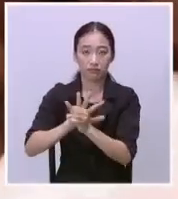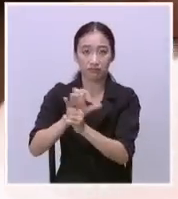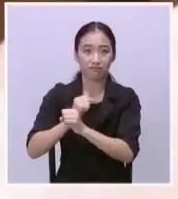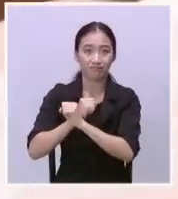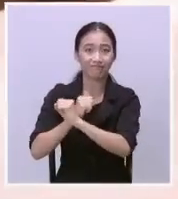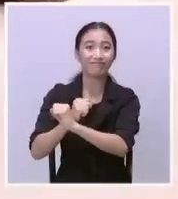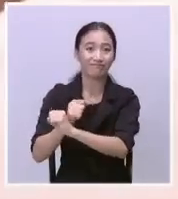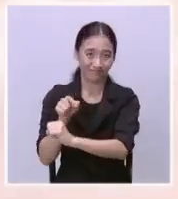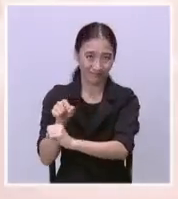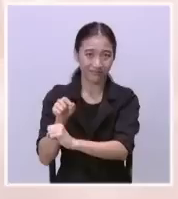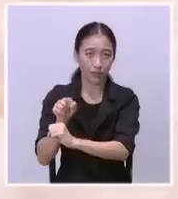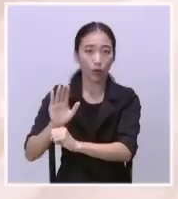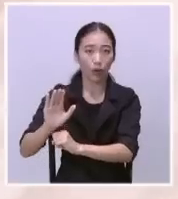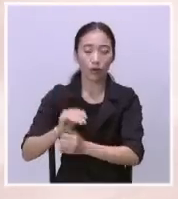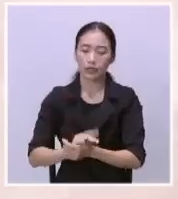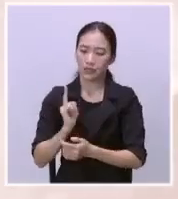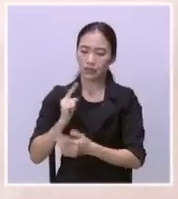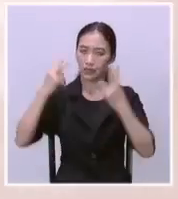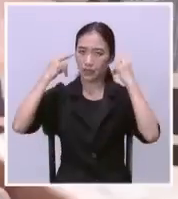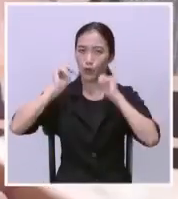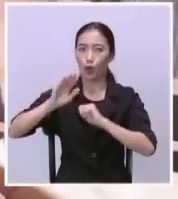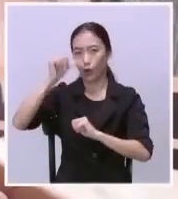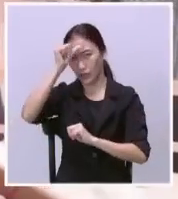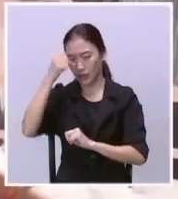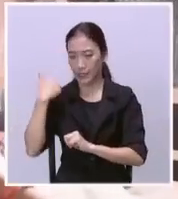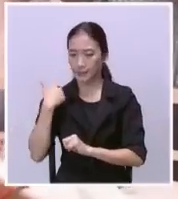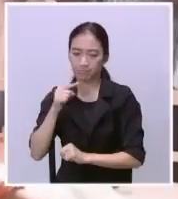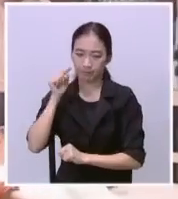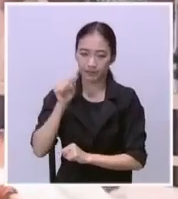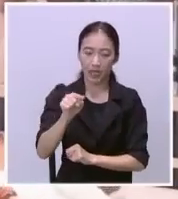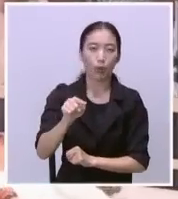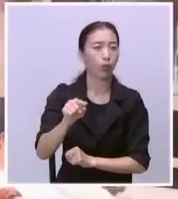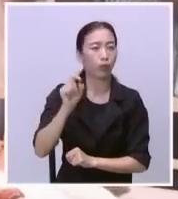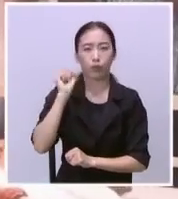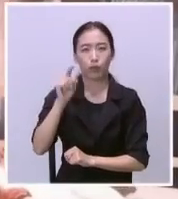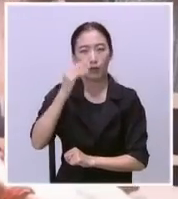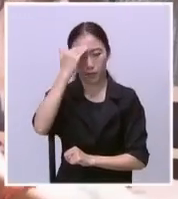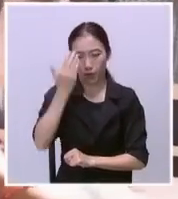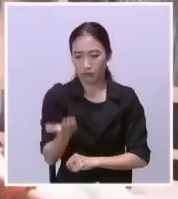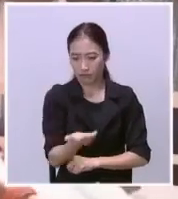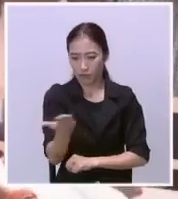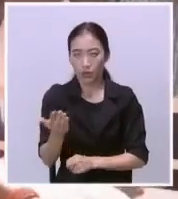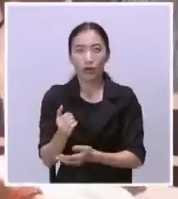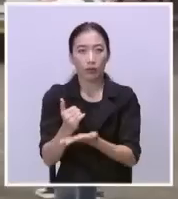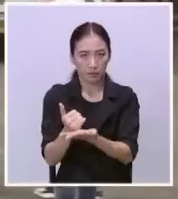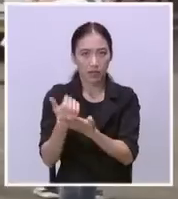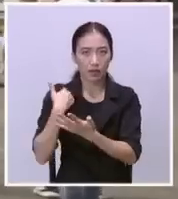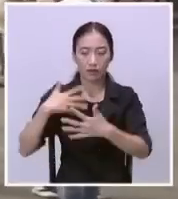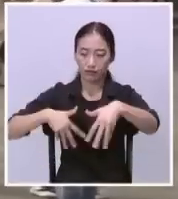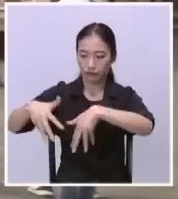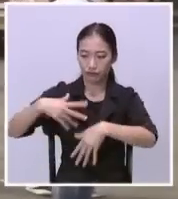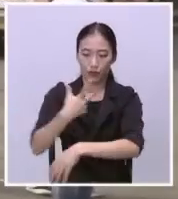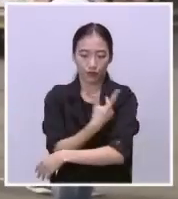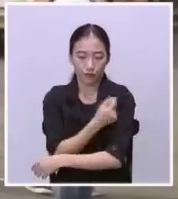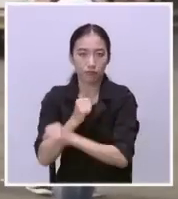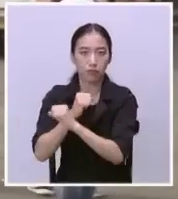ซึ่งนายกรัฐมนตรีนเรนทราโมดีของอินเดียนะคะตอนนี้สั่งการอย่างเร่งด่วนเลยค่ะขอให้มีการฉีดวัคซีนให้กับประชาชนโดย